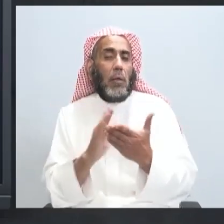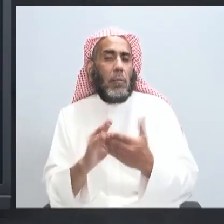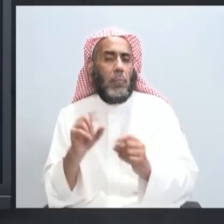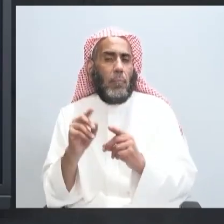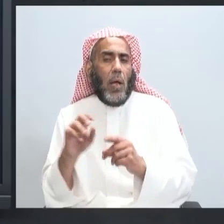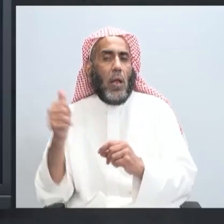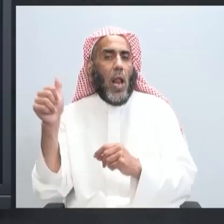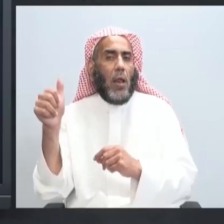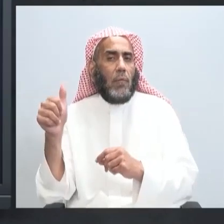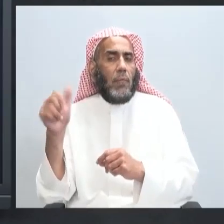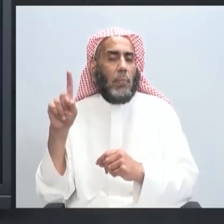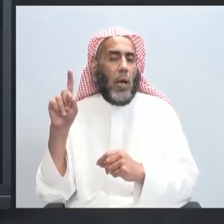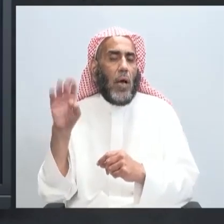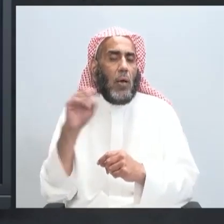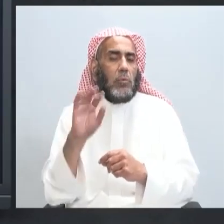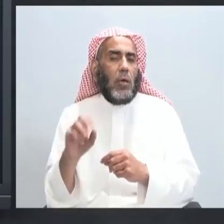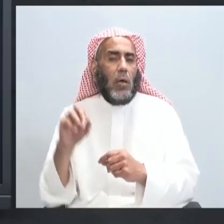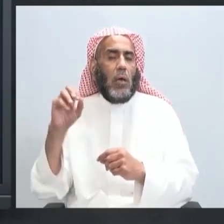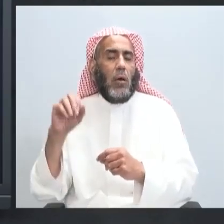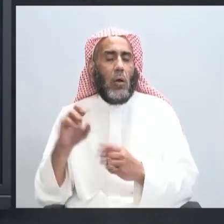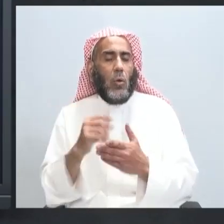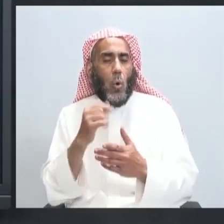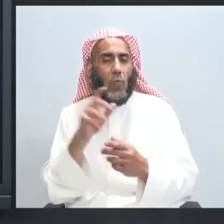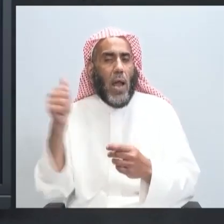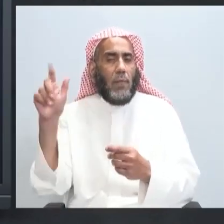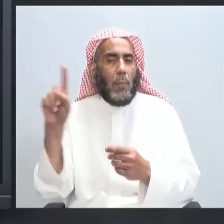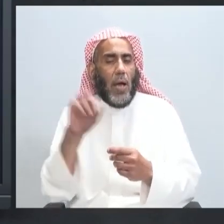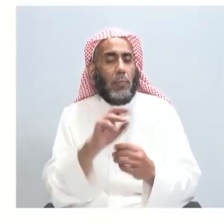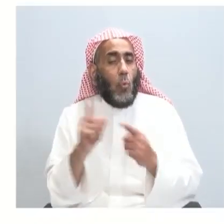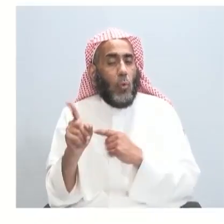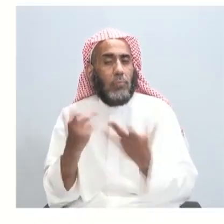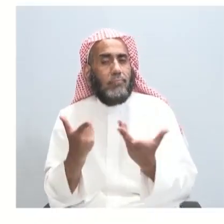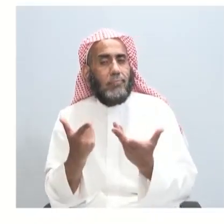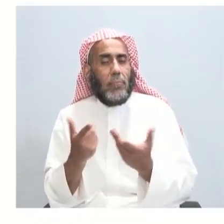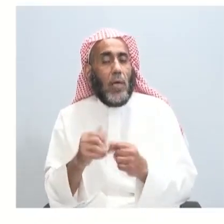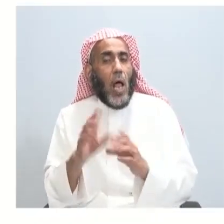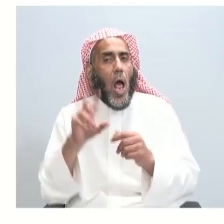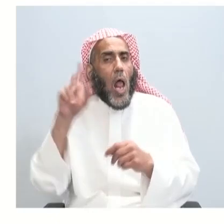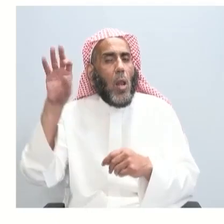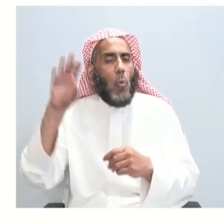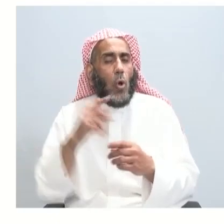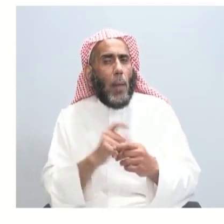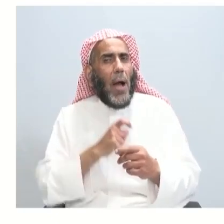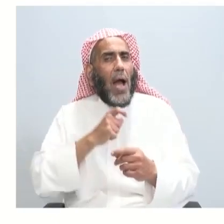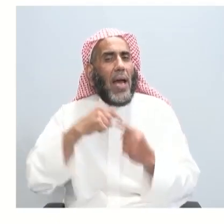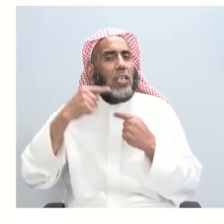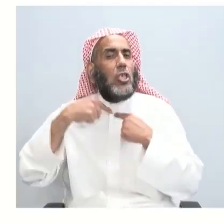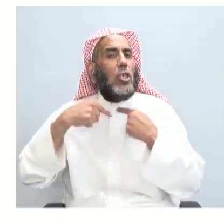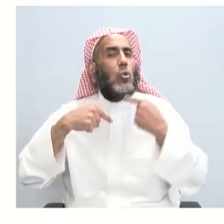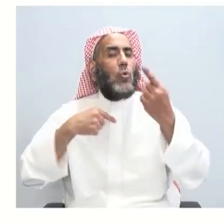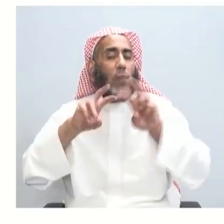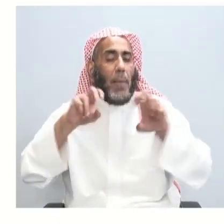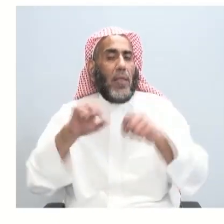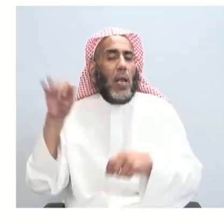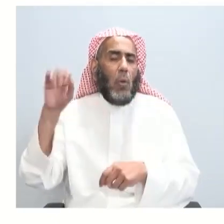على الترتيب الابجدي او ترتيب عفوا الحروف الالف بائي هنا تحتاج الى معرفه مخارج الحروف وترتيبها في البحث في